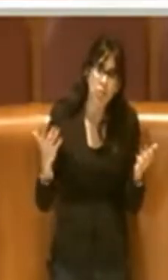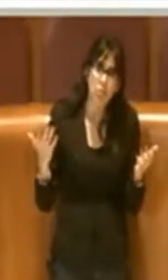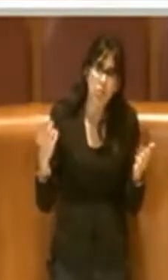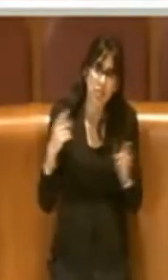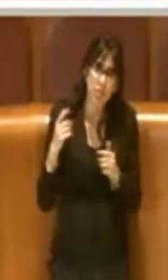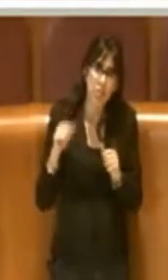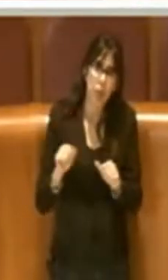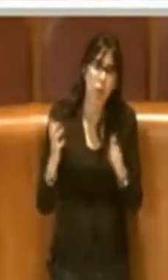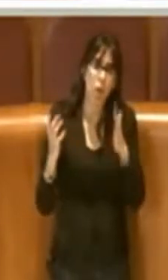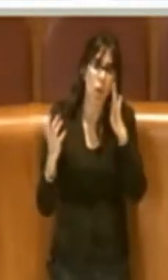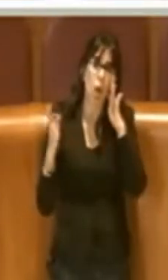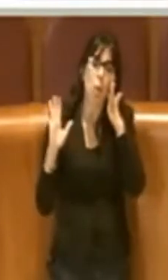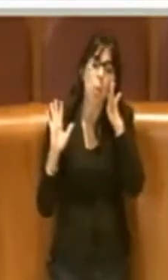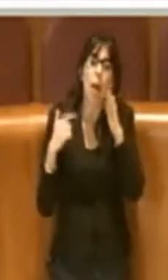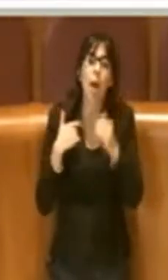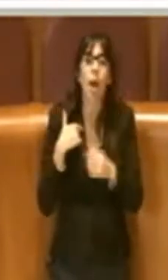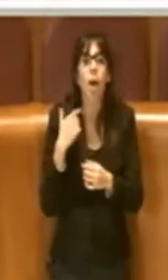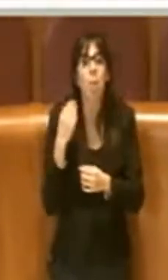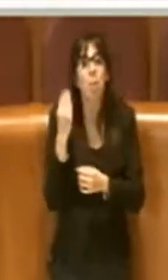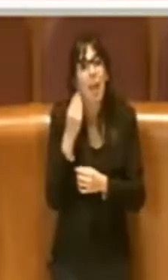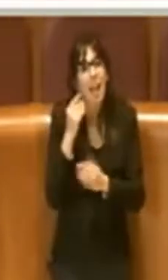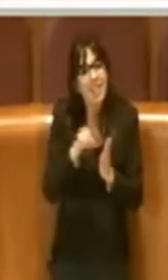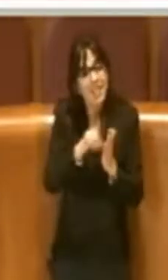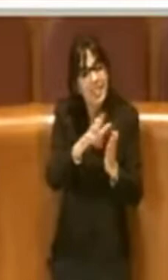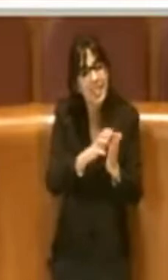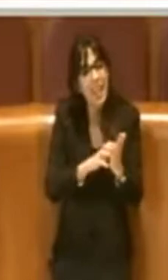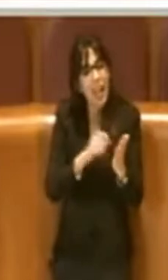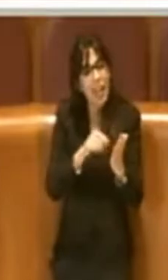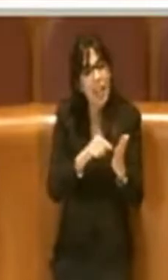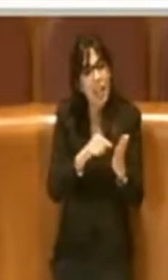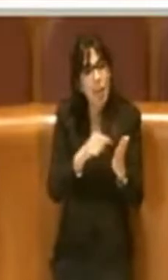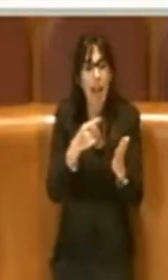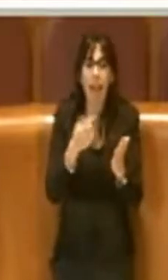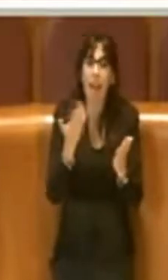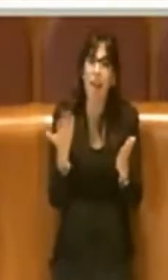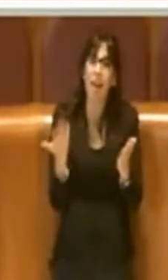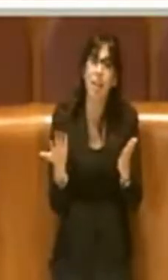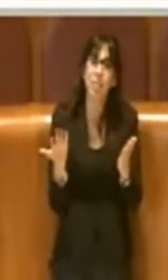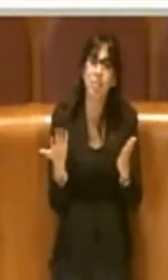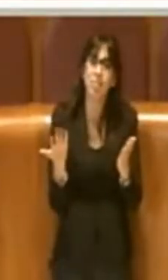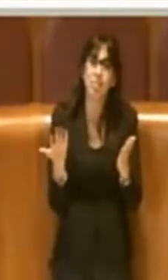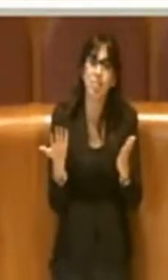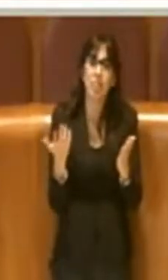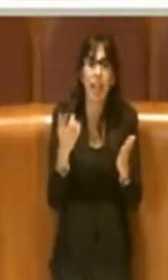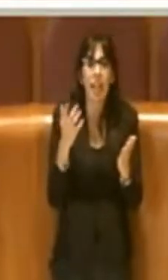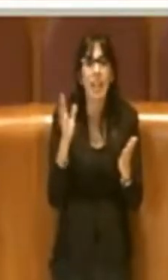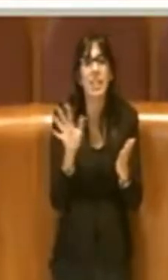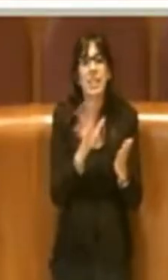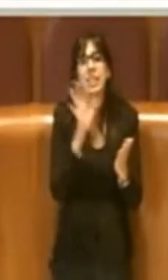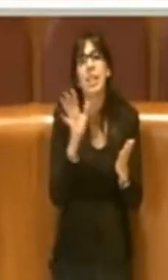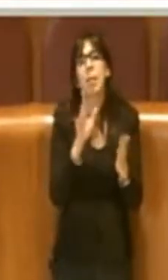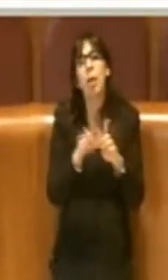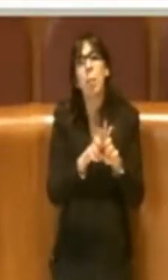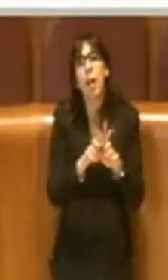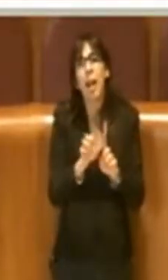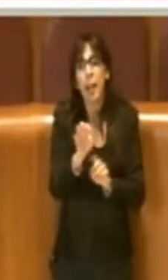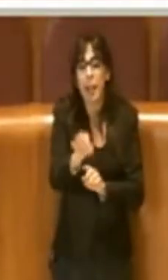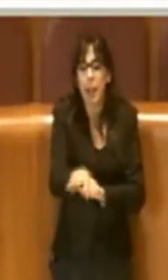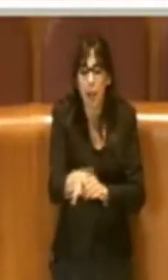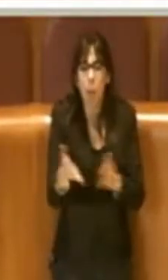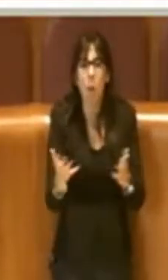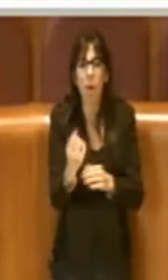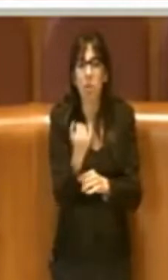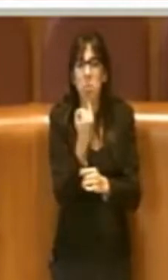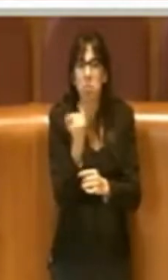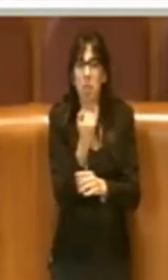anche che questa deliberazione è come un seme che io che noi getteremo e